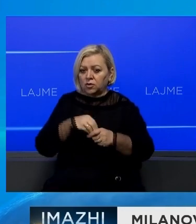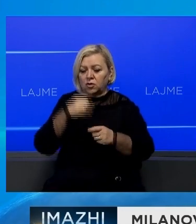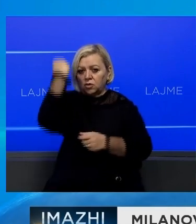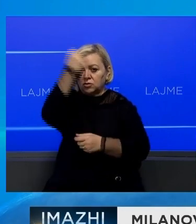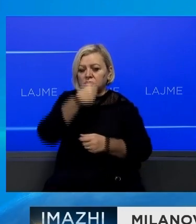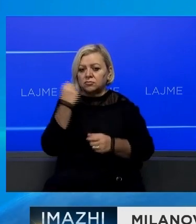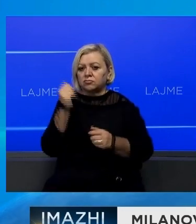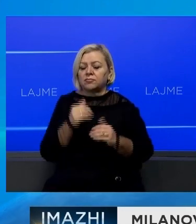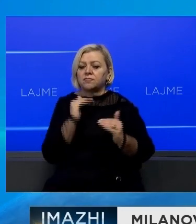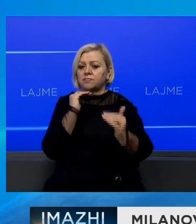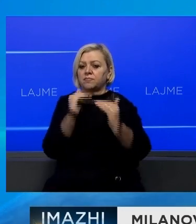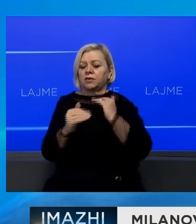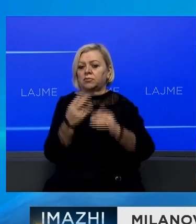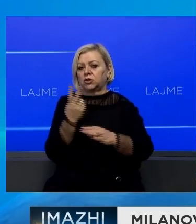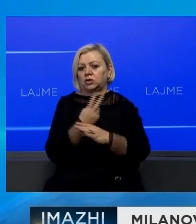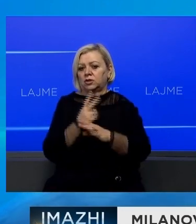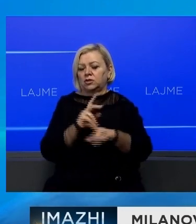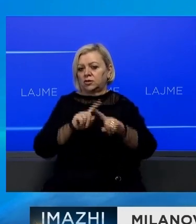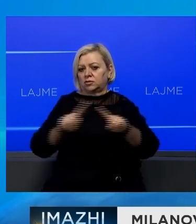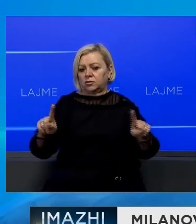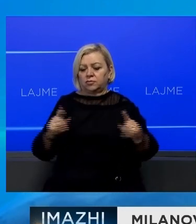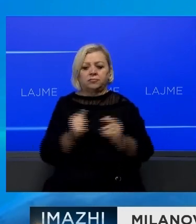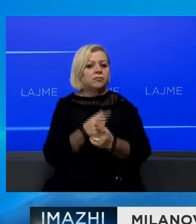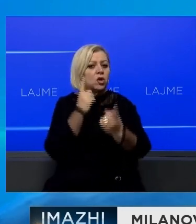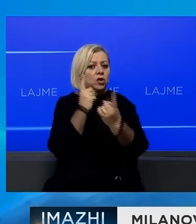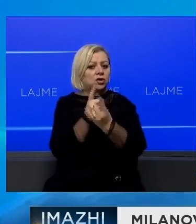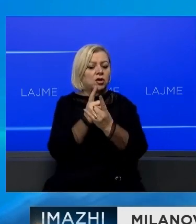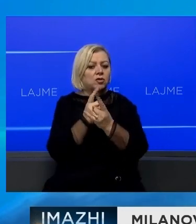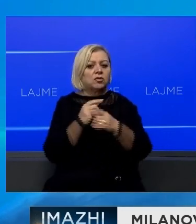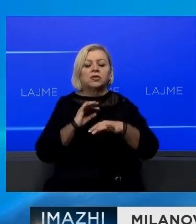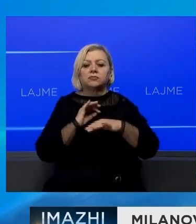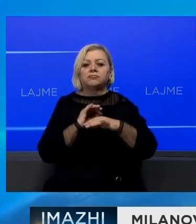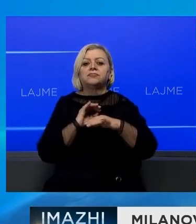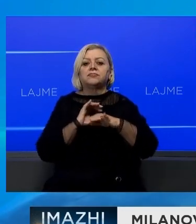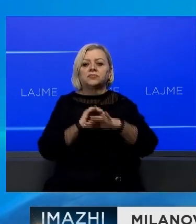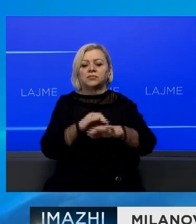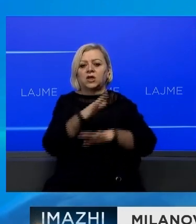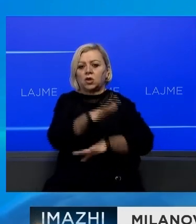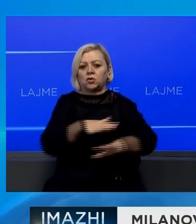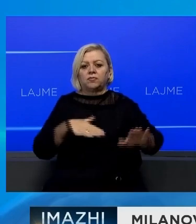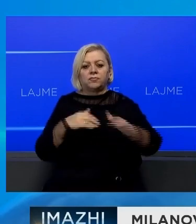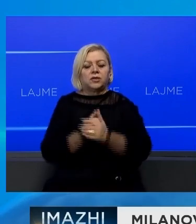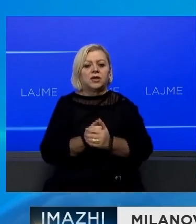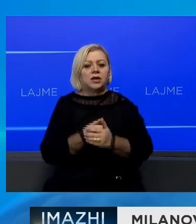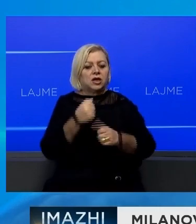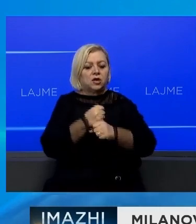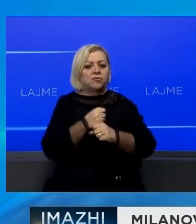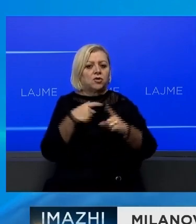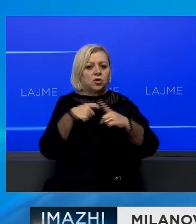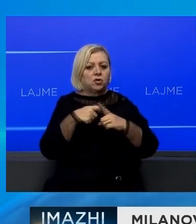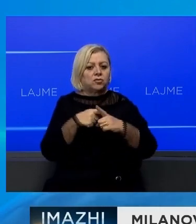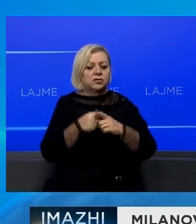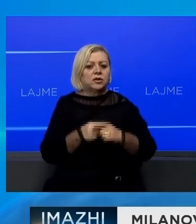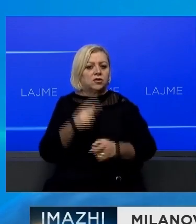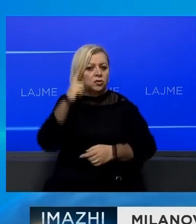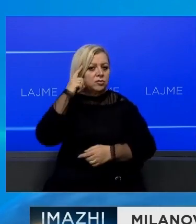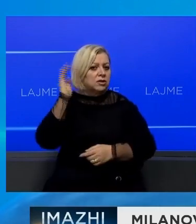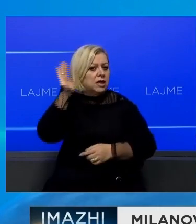në mënyrë të barabartë me shtetet tjera. Ai është takuar edhe me kryekuvendarin Glau Konjuca e kryeministrin Albin